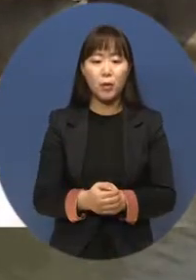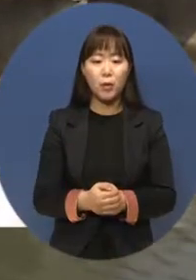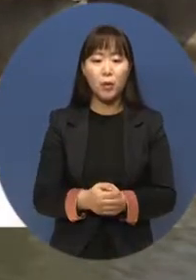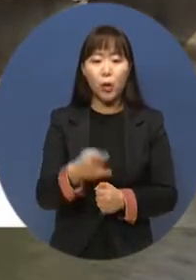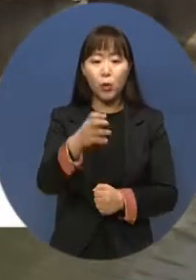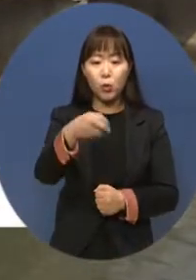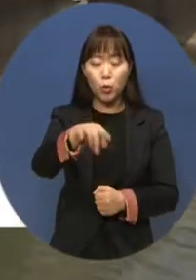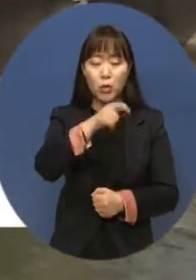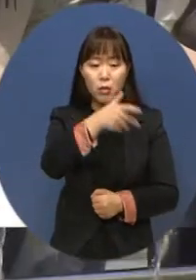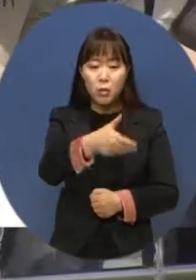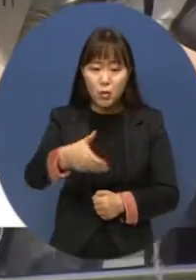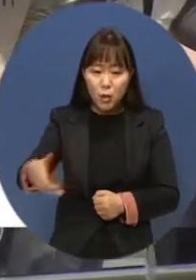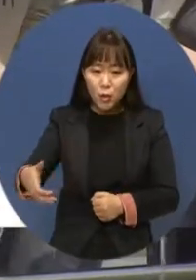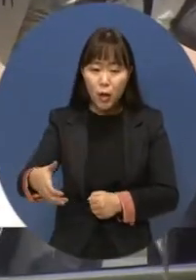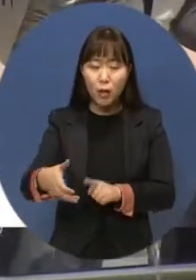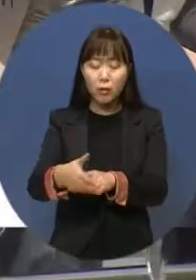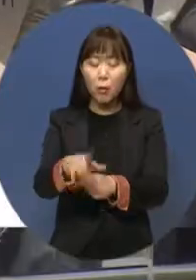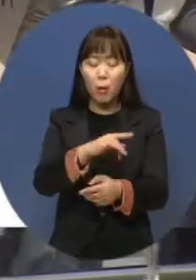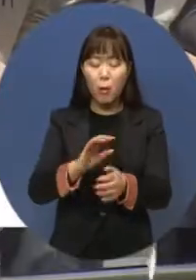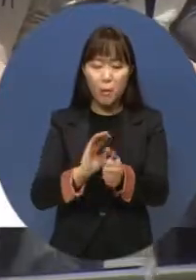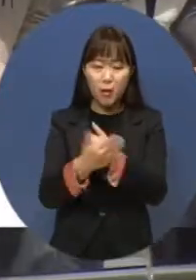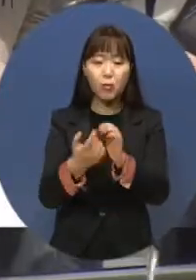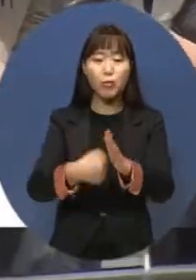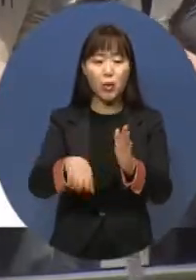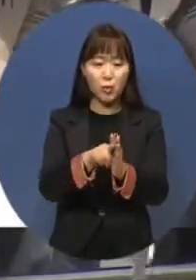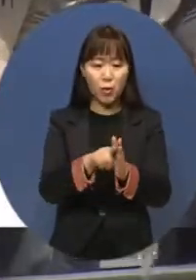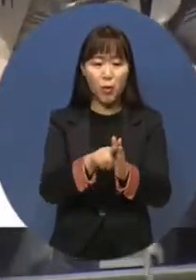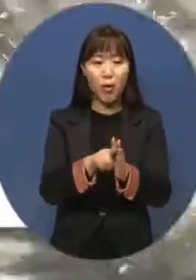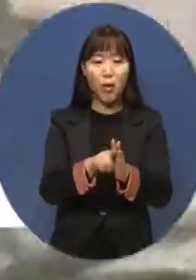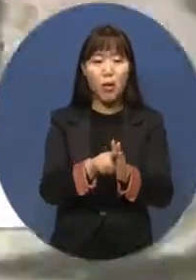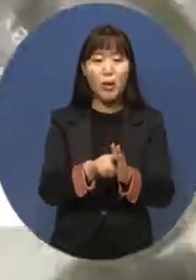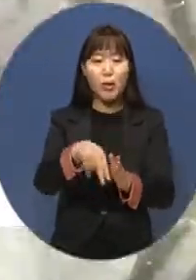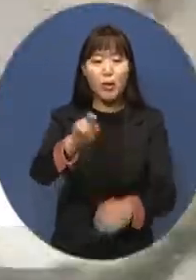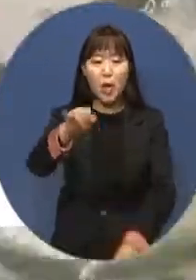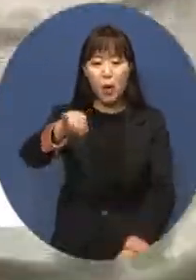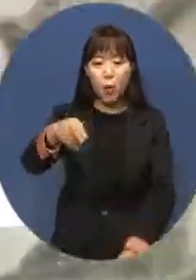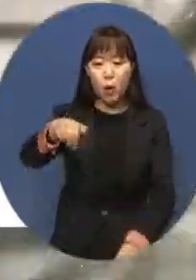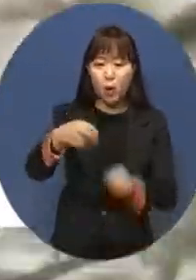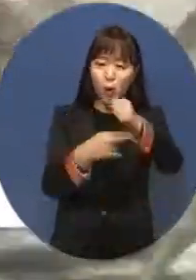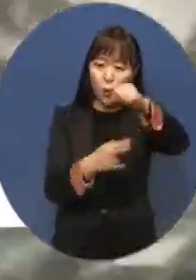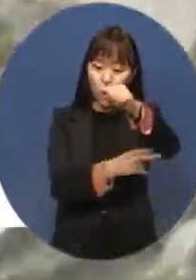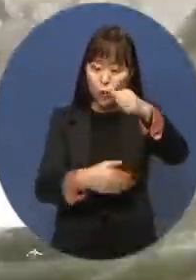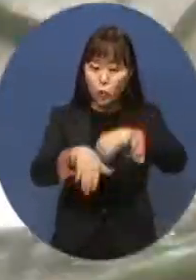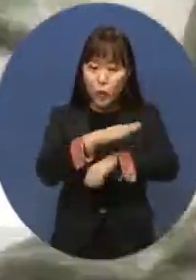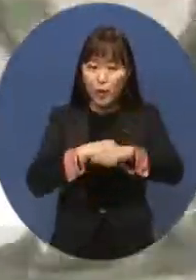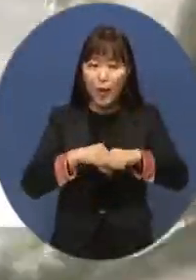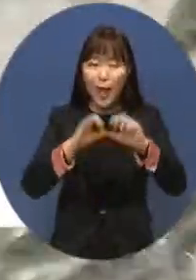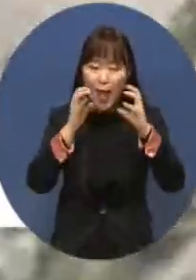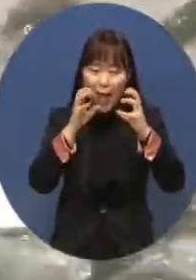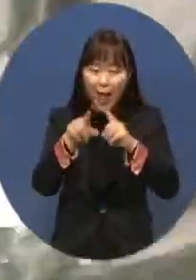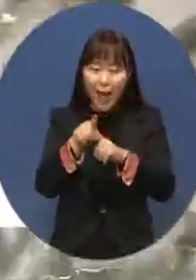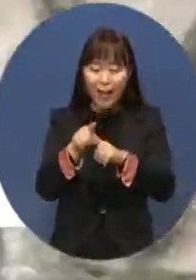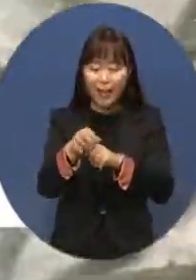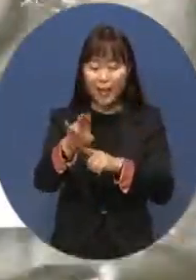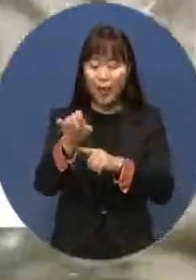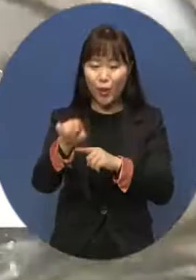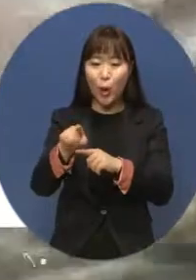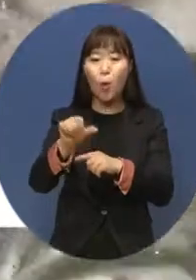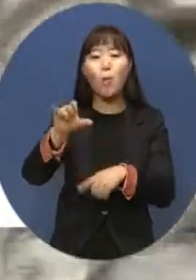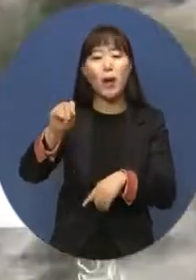생태계 보존을 위해 지난 3일 동천 하류 3월 교 인근에서 어린 연어 5만 마리를 방류